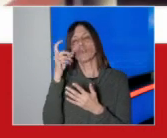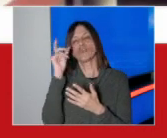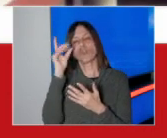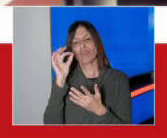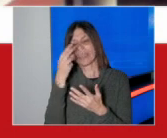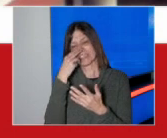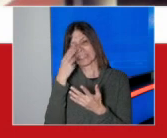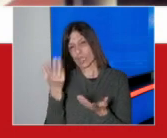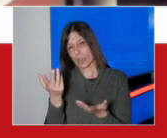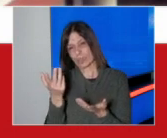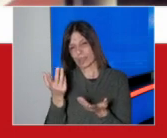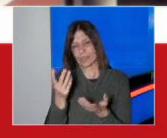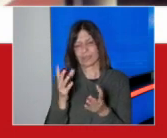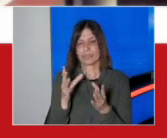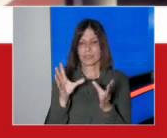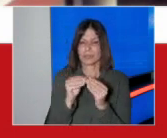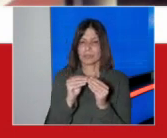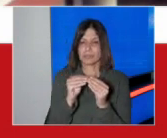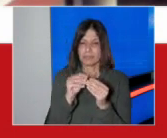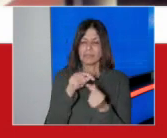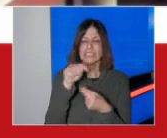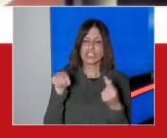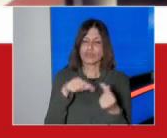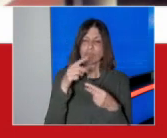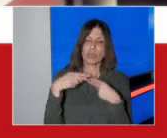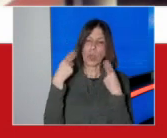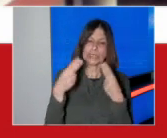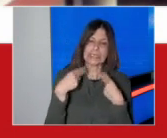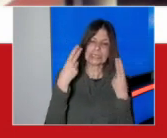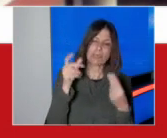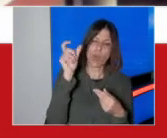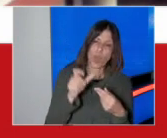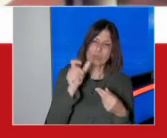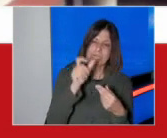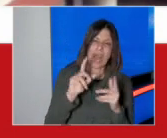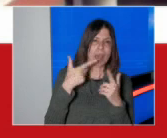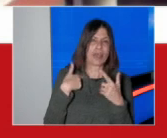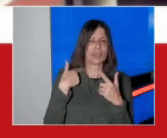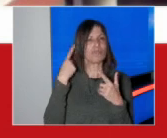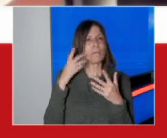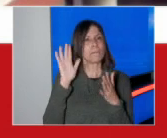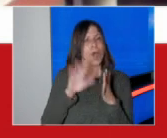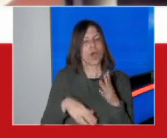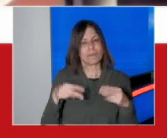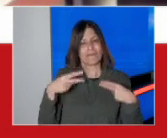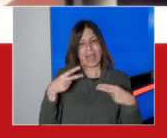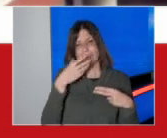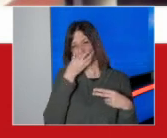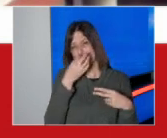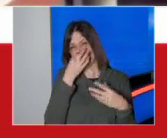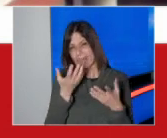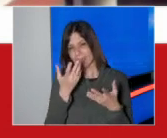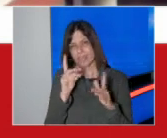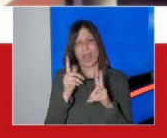של ניסיון, עם, אתה יודע, עם סיבובים חוזרים על האוכלוסייה, למה אתה חושב שאנחנו פחות מפחדים משפעת? למה אתה